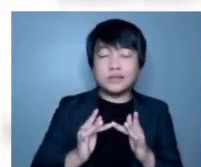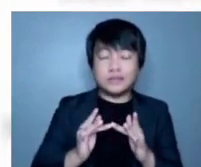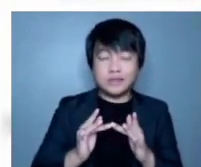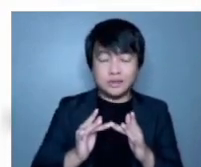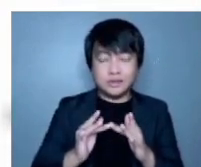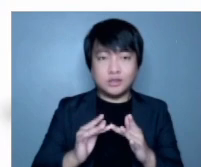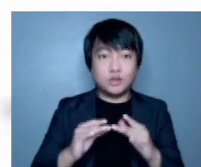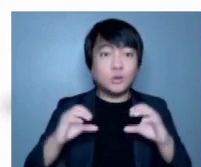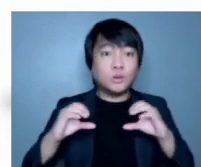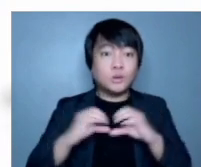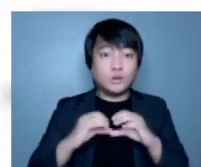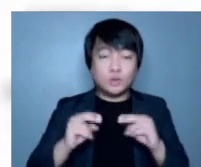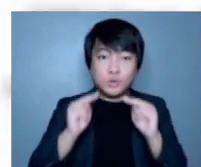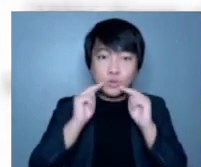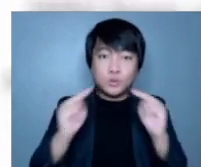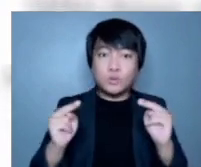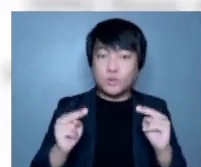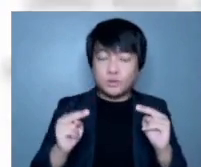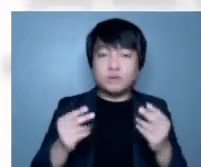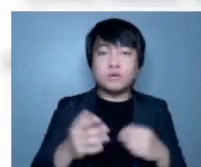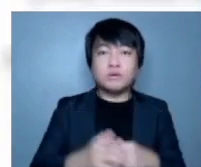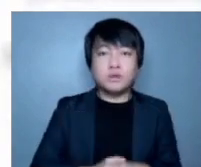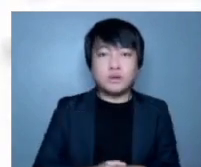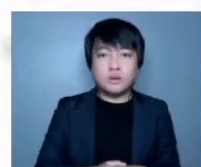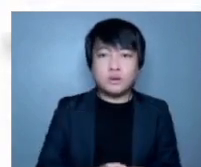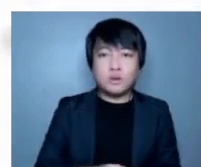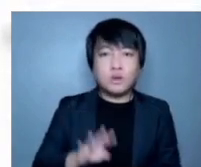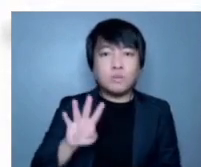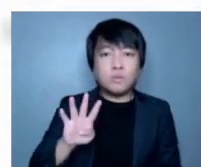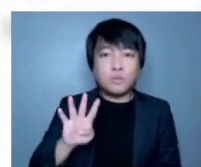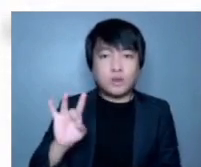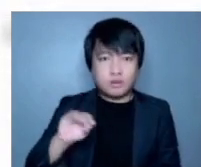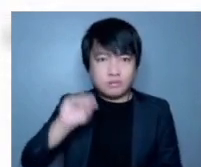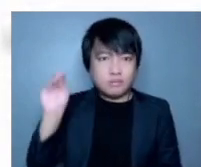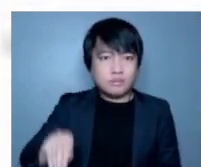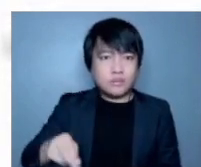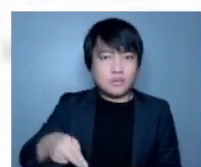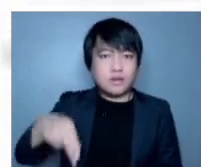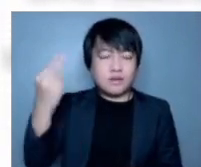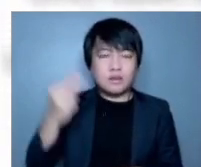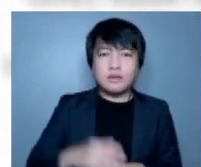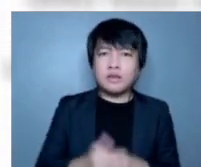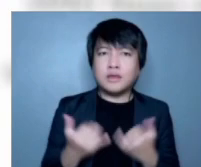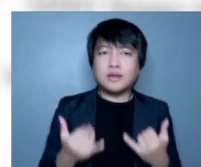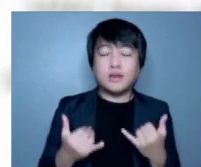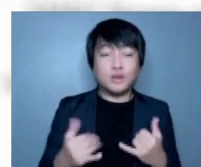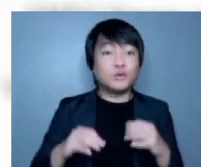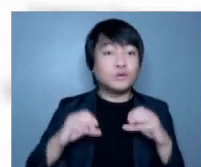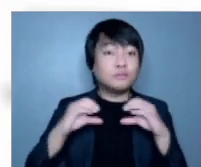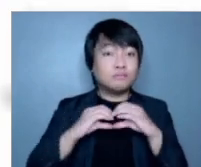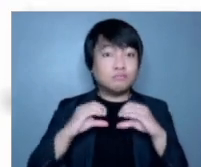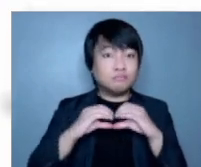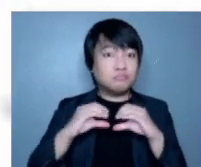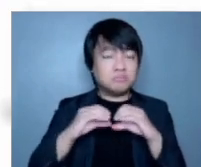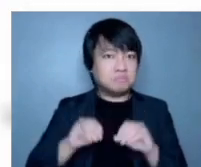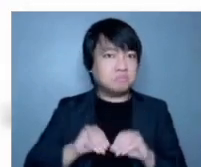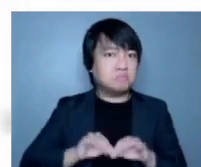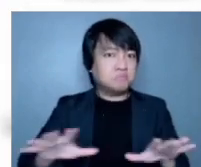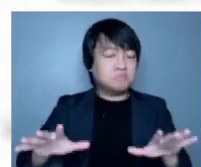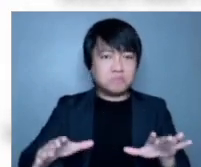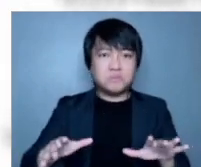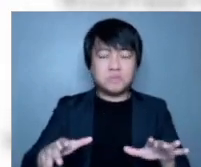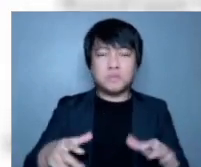sa 48%. Base sa report, mas lumakas pa ang naaabot ng local TV news ng GMA mula nang umere ang ilang morning news program